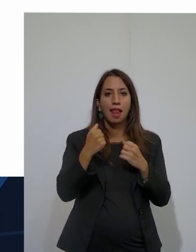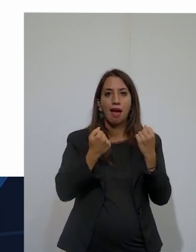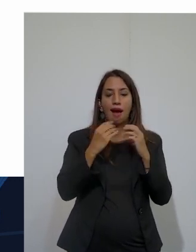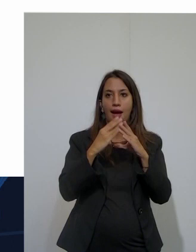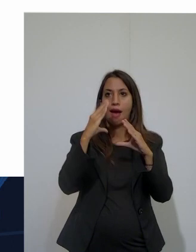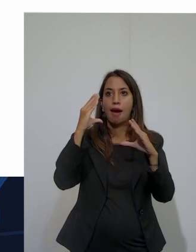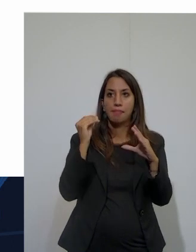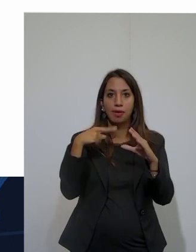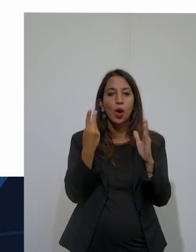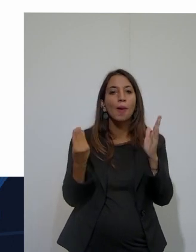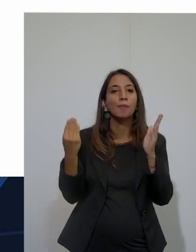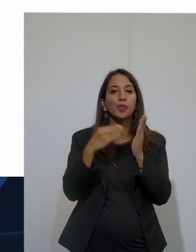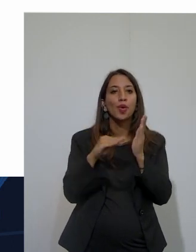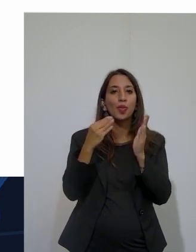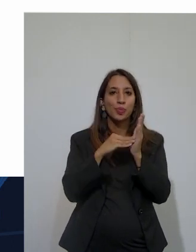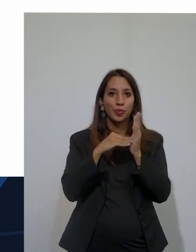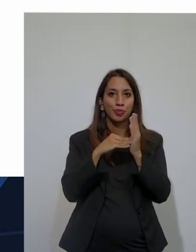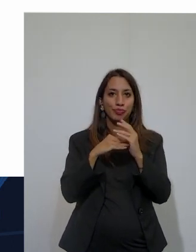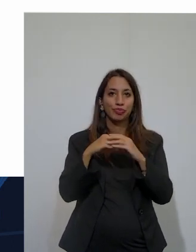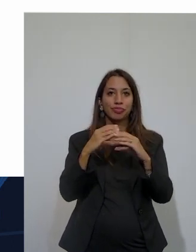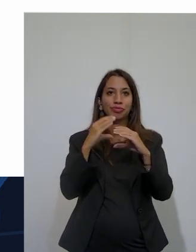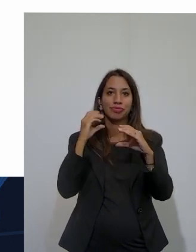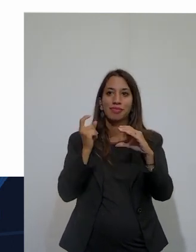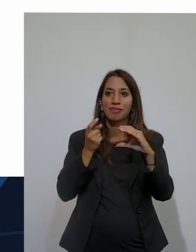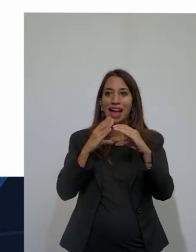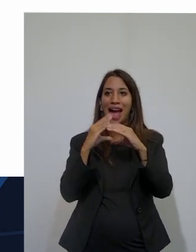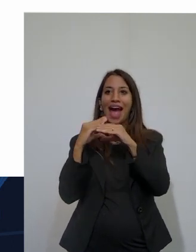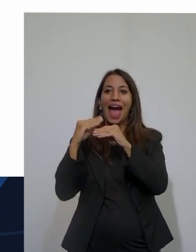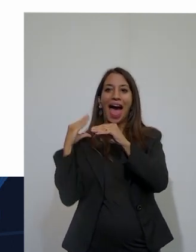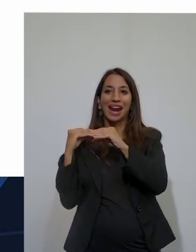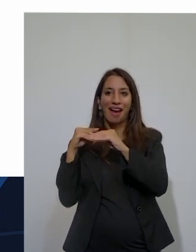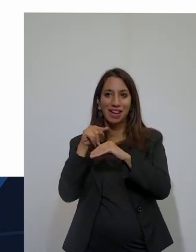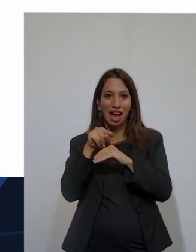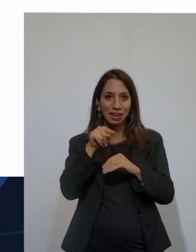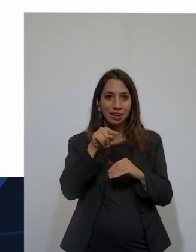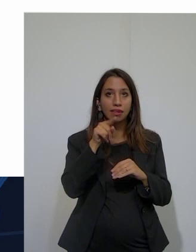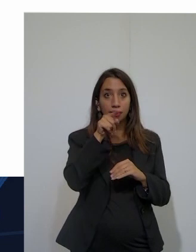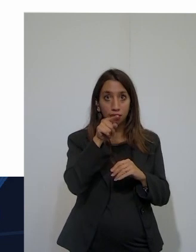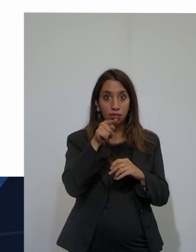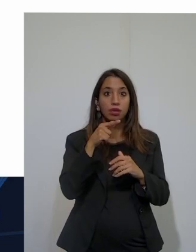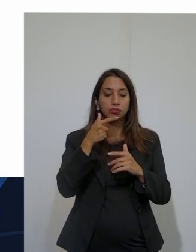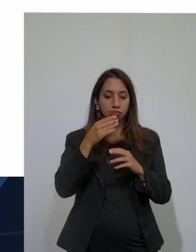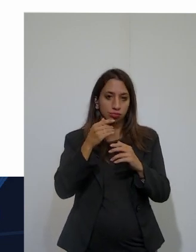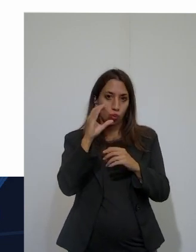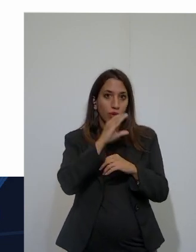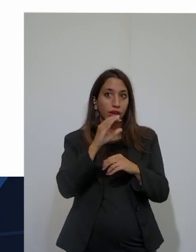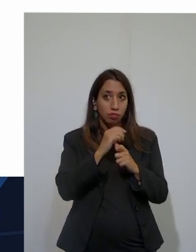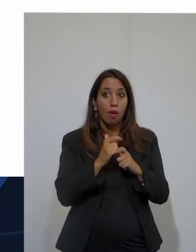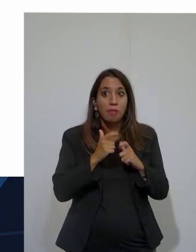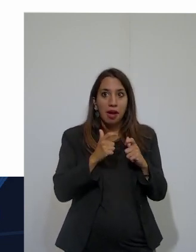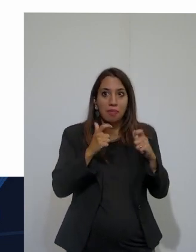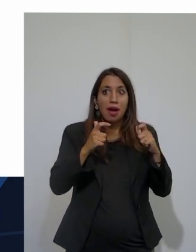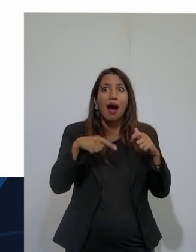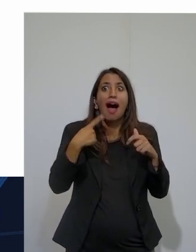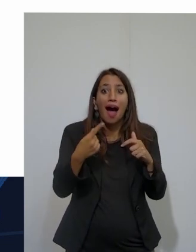si aggiungono le caravan. Quindi questo è un turismo in crescita, è un turismo che può far